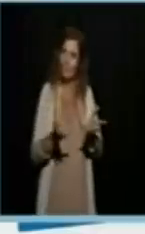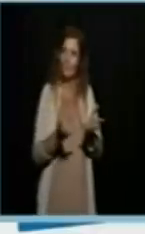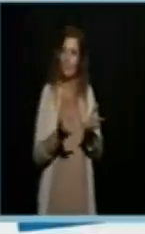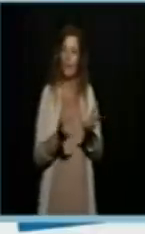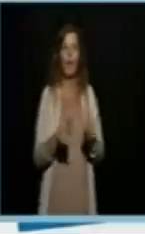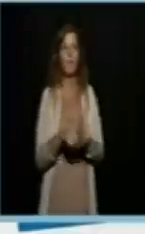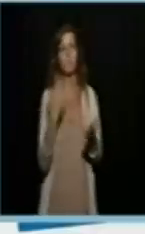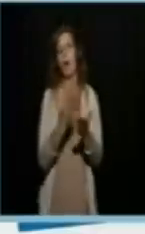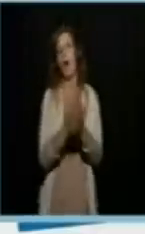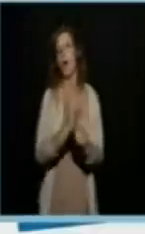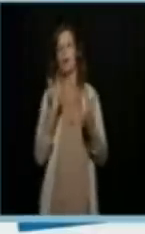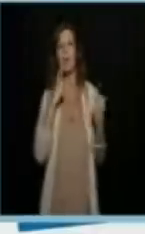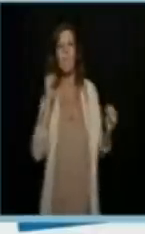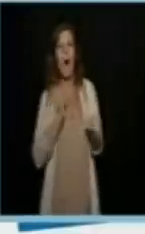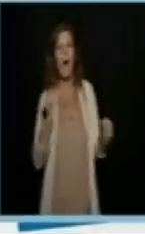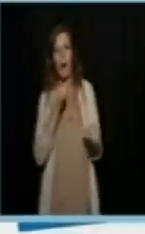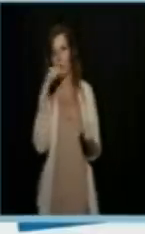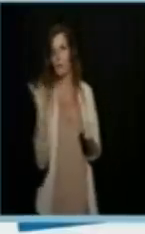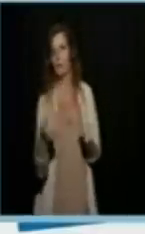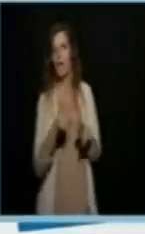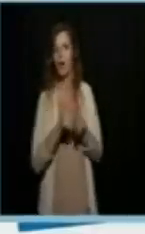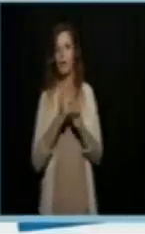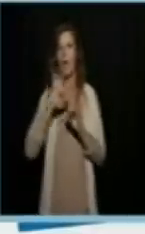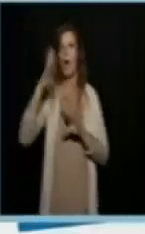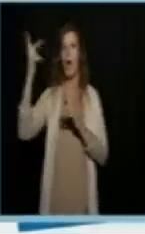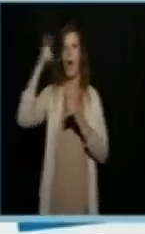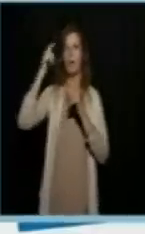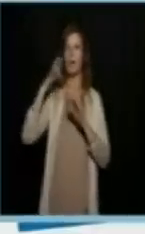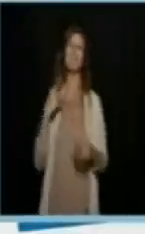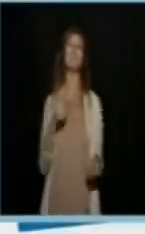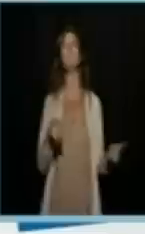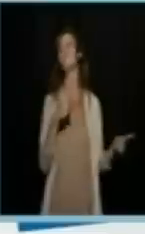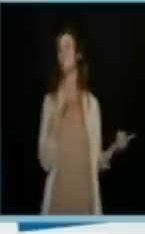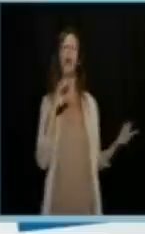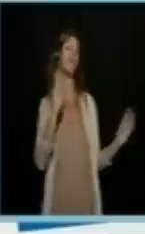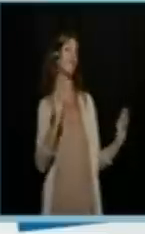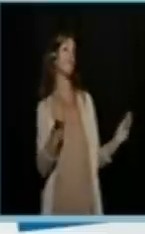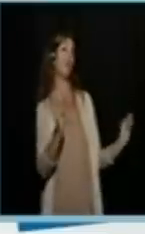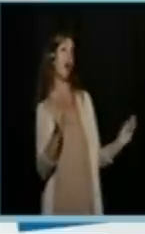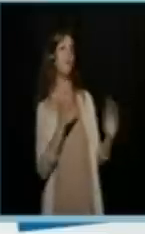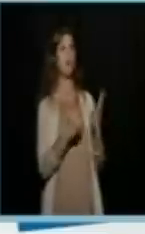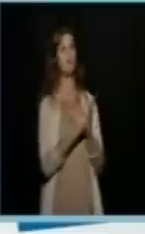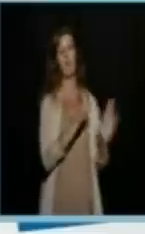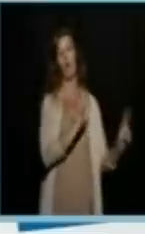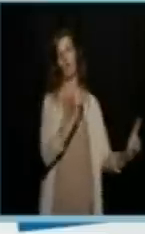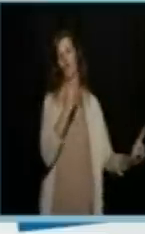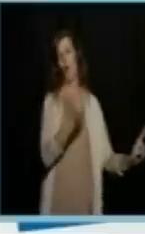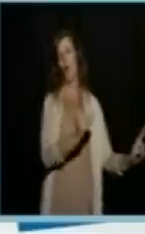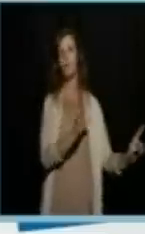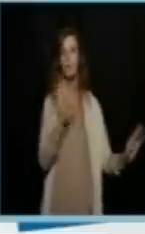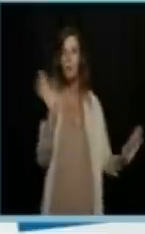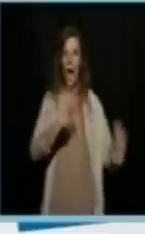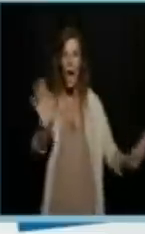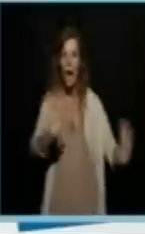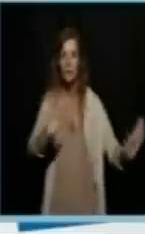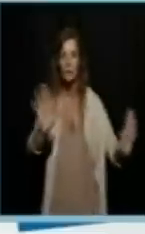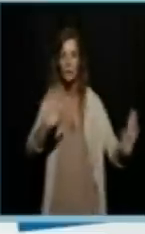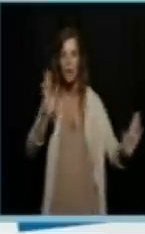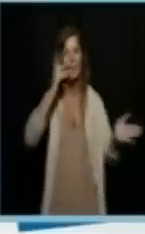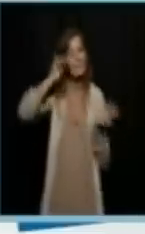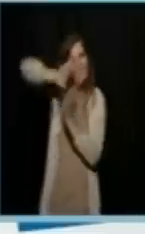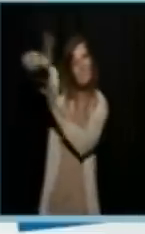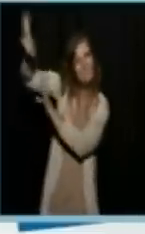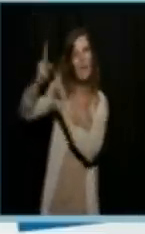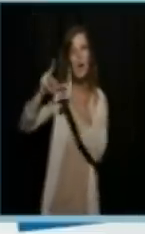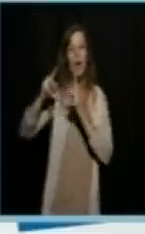Smettiamola di avere paura, smettiamola di ascoltare quelli che ci dicono siete troppo giovani per proporre qualcosa. Smettiamola di avere paura di quelli che ci